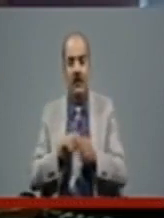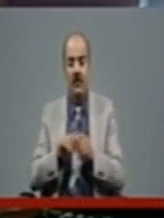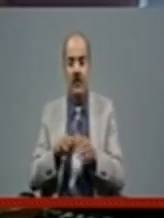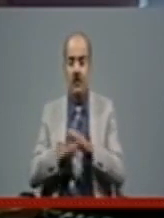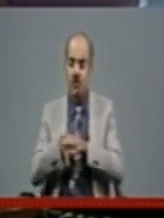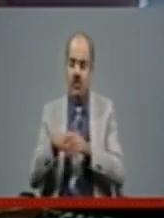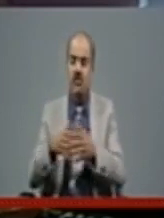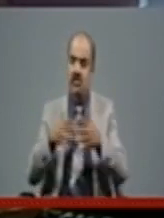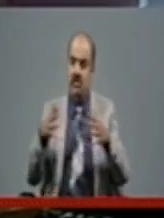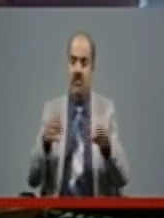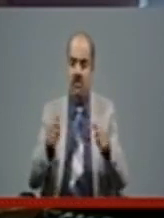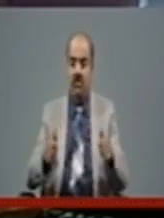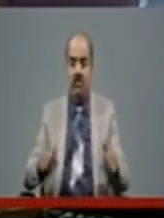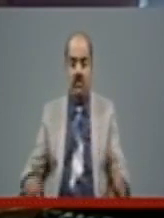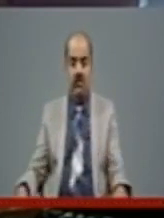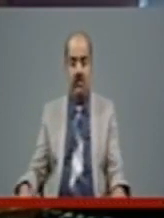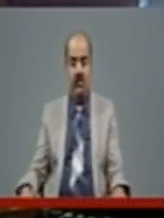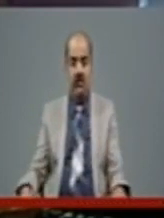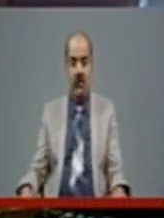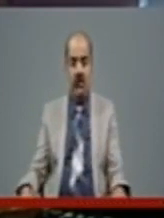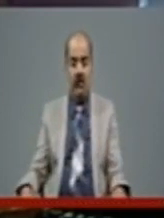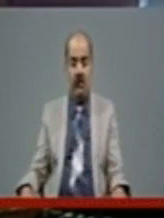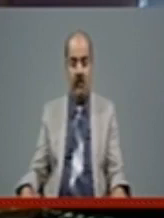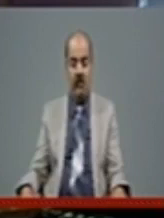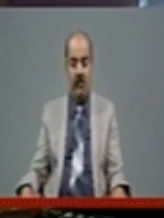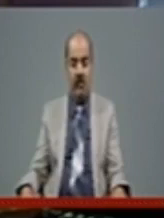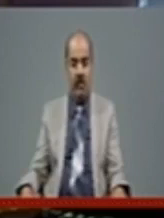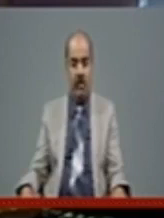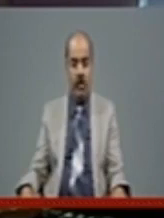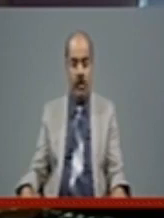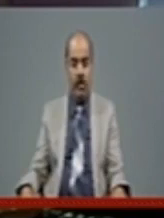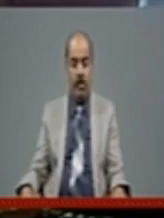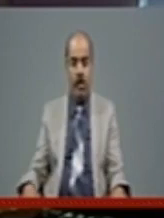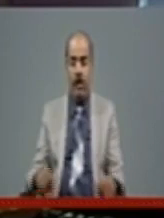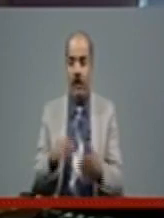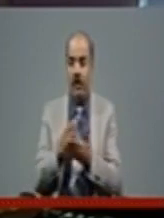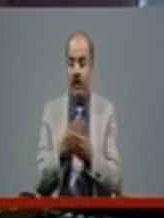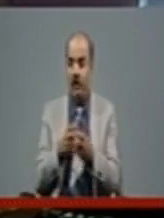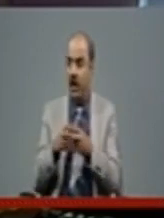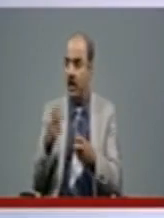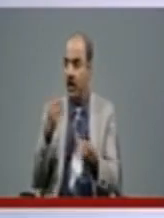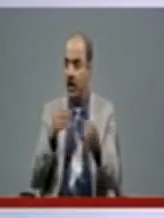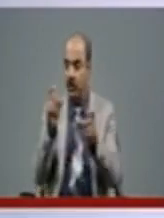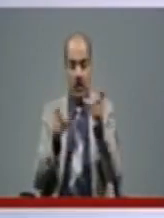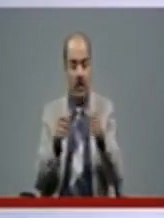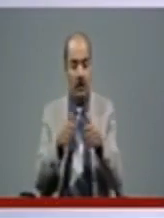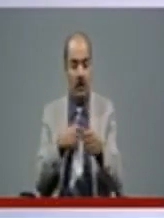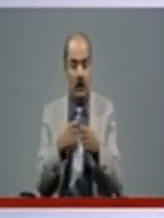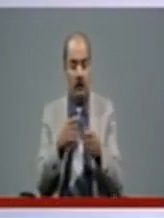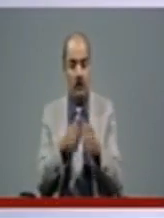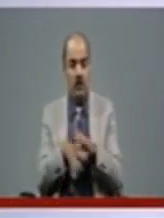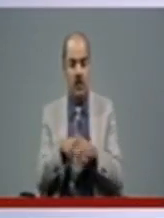جديدة، وذلك من خلال أيضا العارضين الذين يقدمون